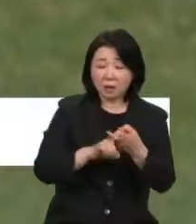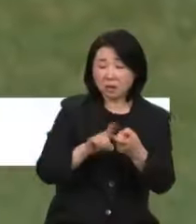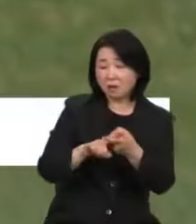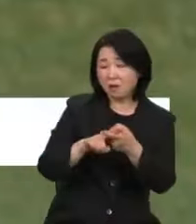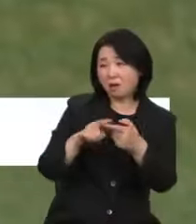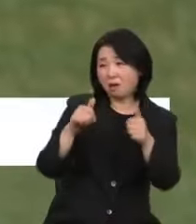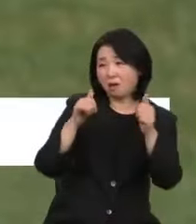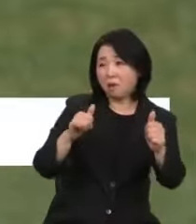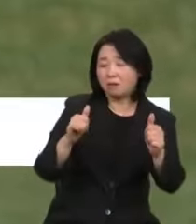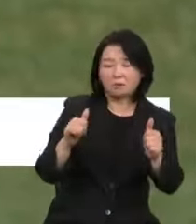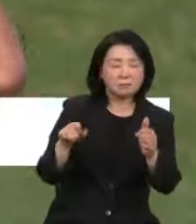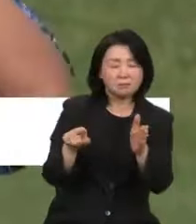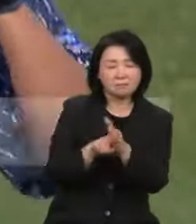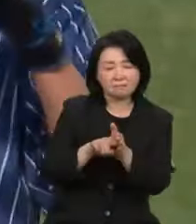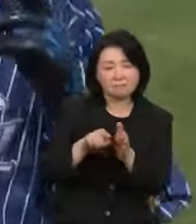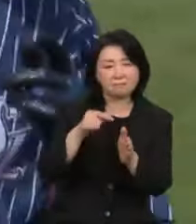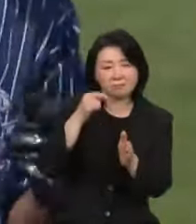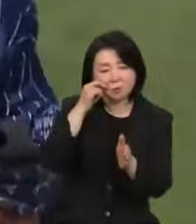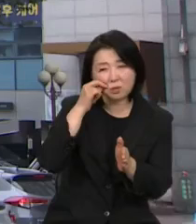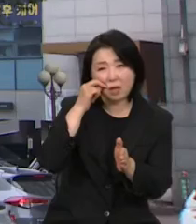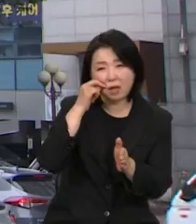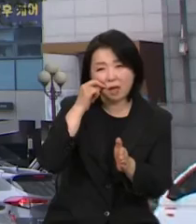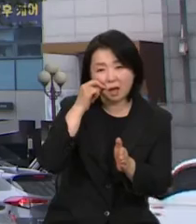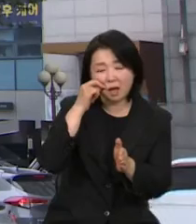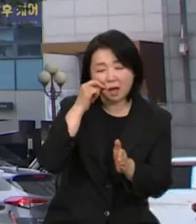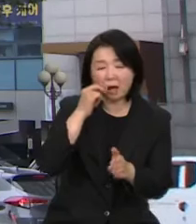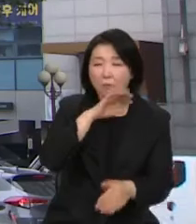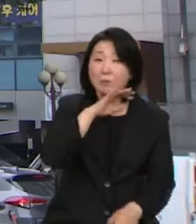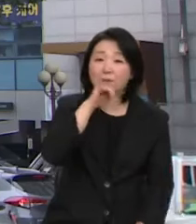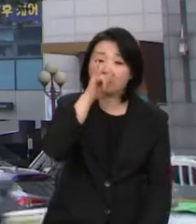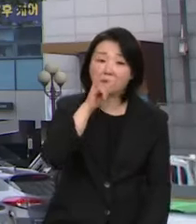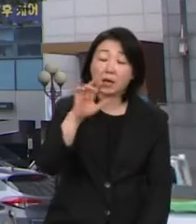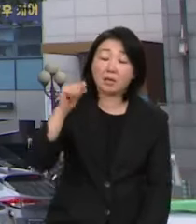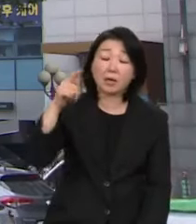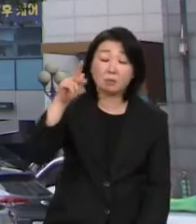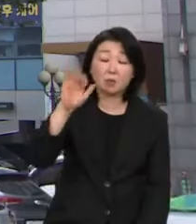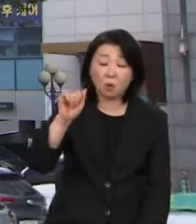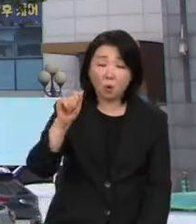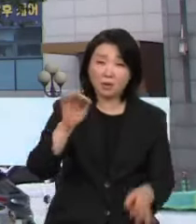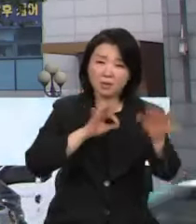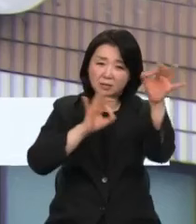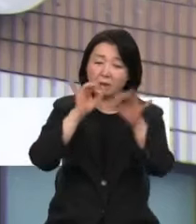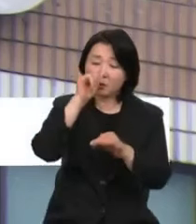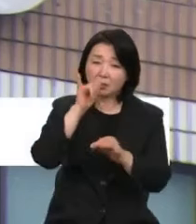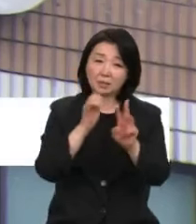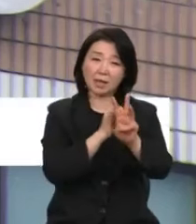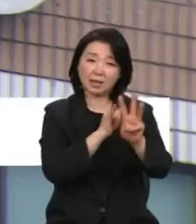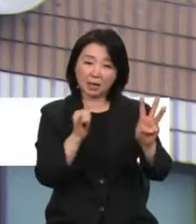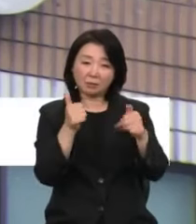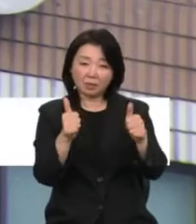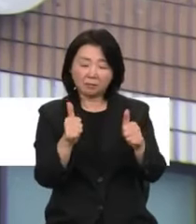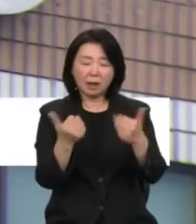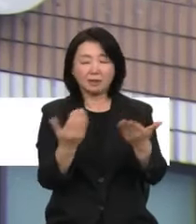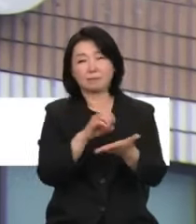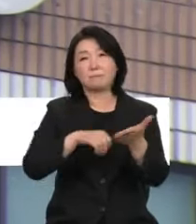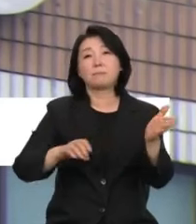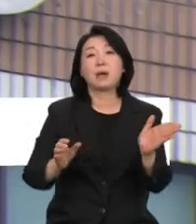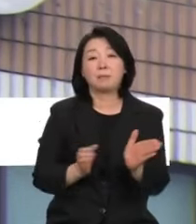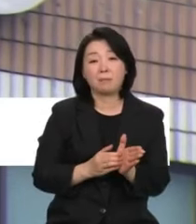무너졌다고 비판했습니다. 한국야구위원회 KBO는 오심은 피해에 관여한 심판 3명을 직무에서